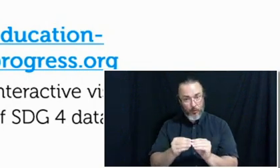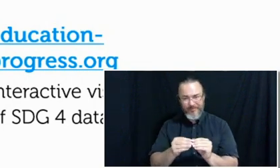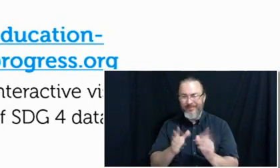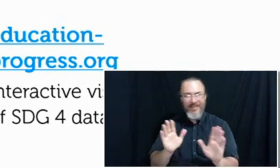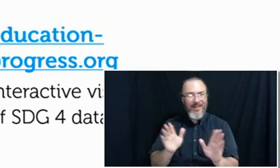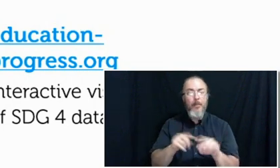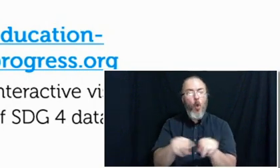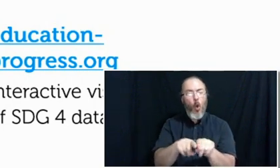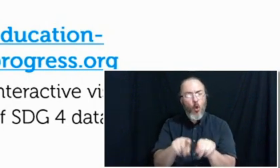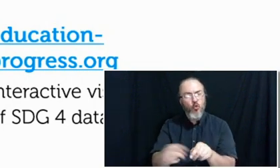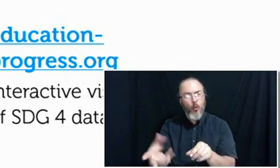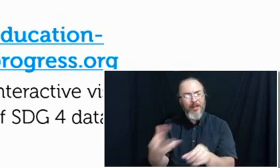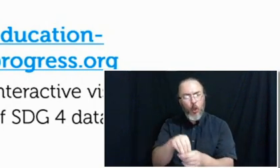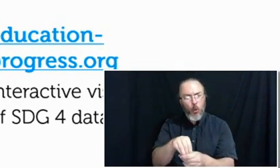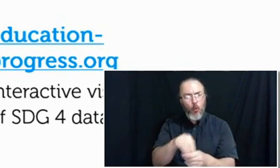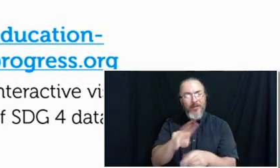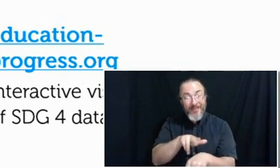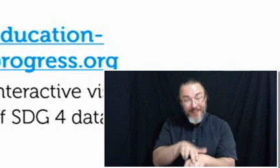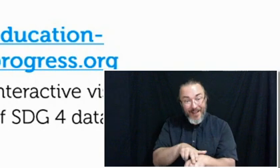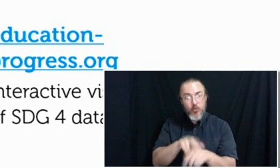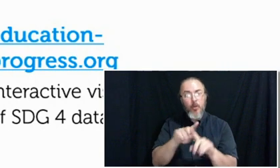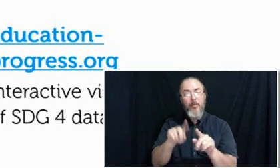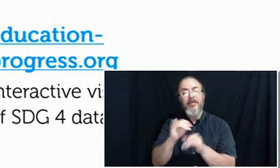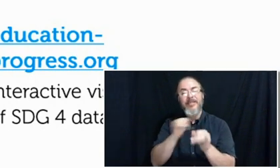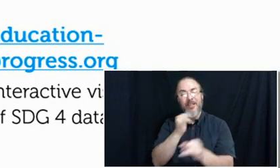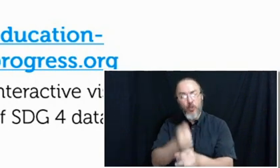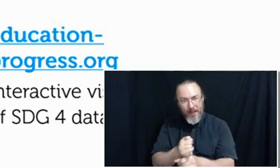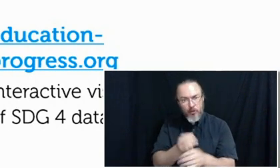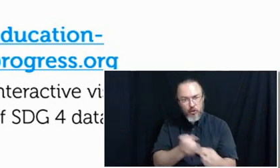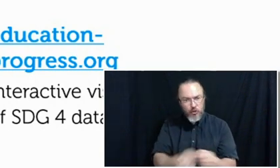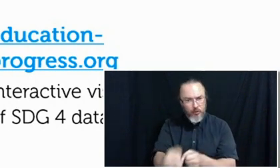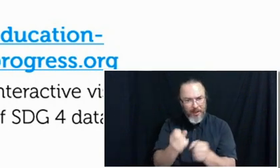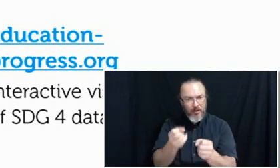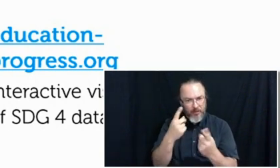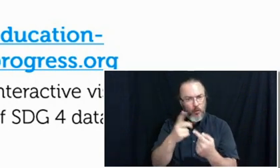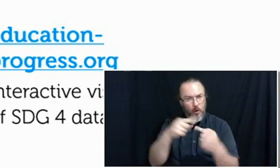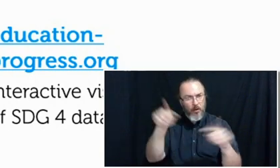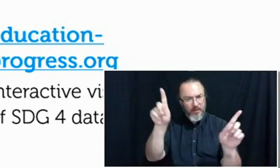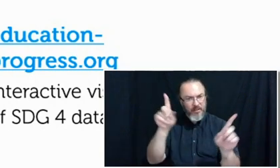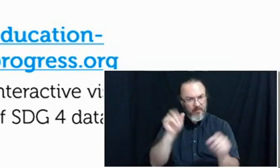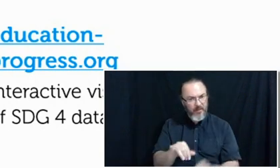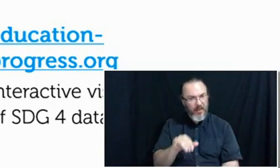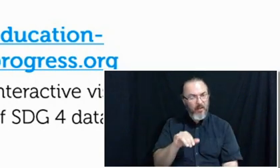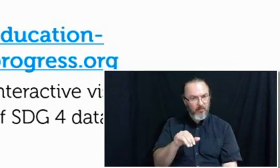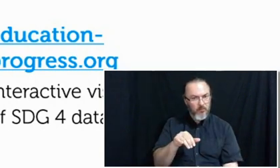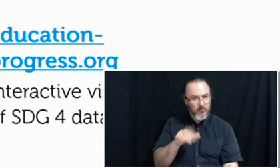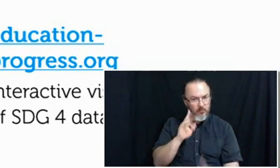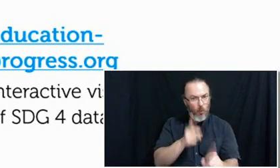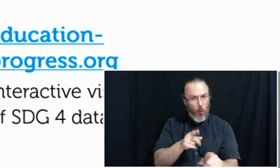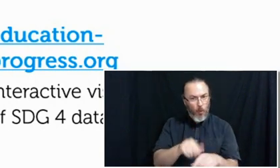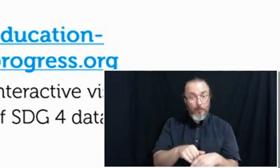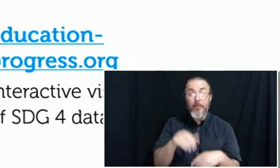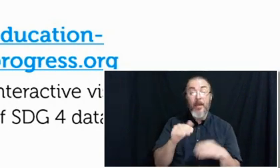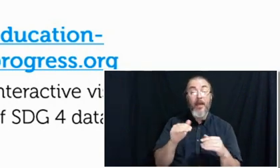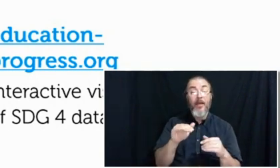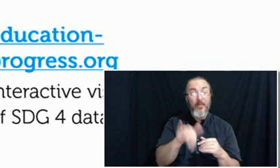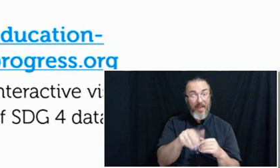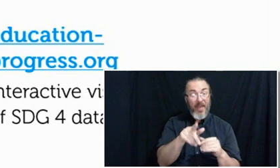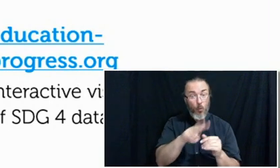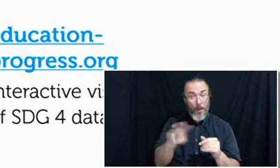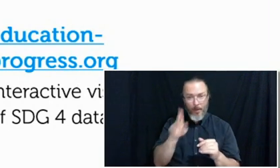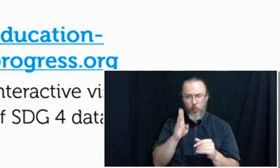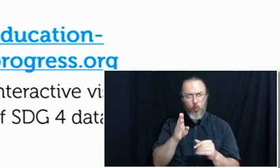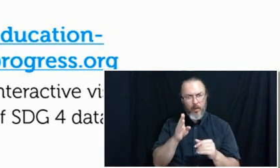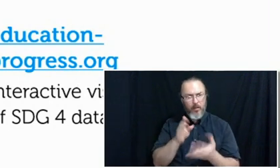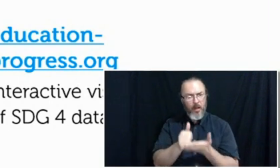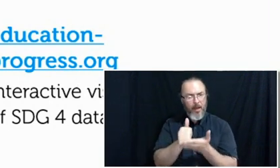Mandat du site web Peer, c'est d'assurer le suivi des efforts nationaux pour atteindre l'ODD4. Le site